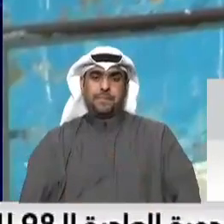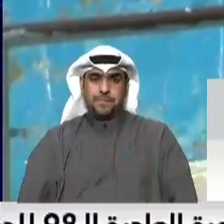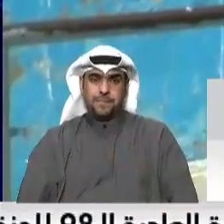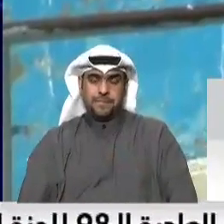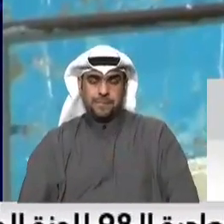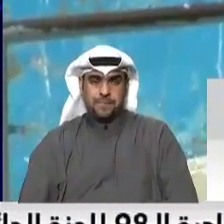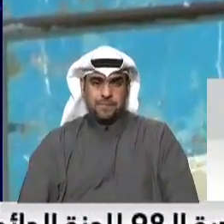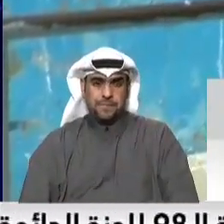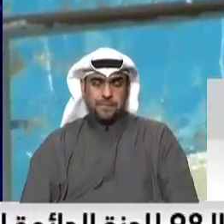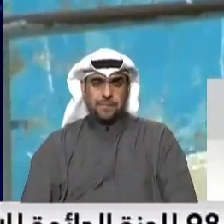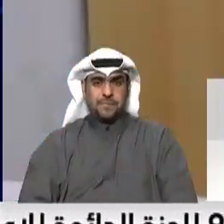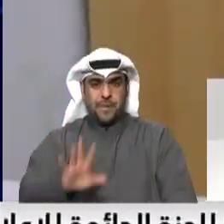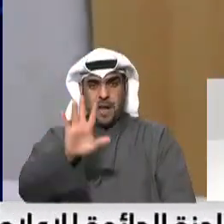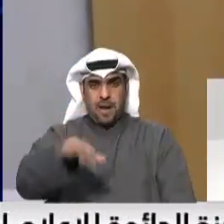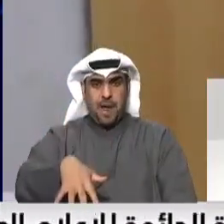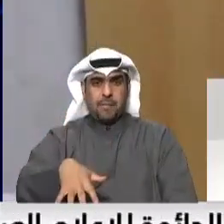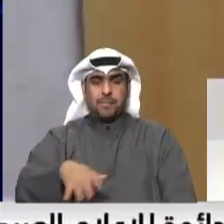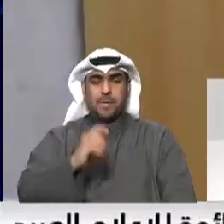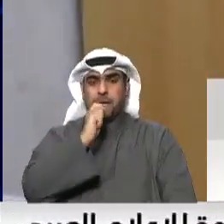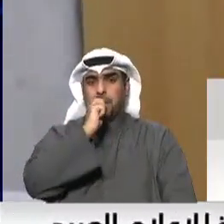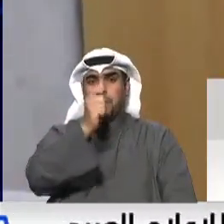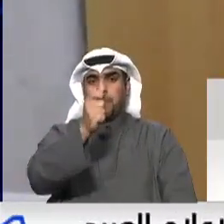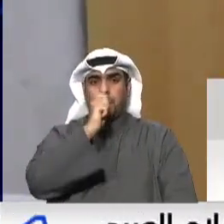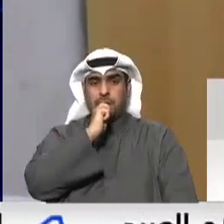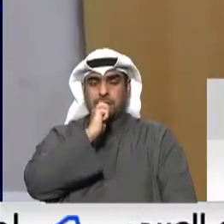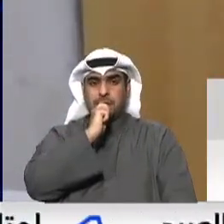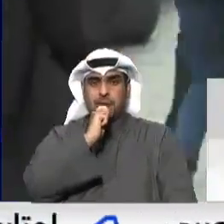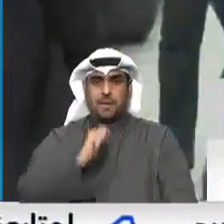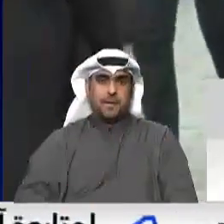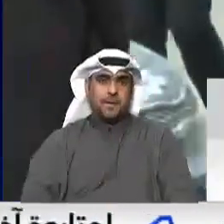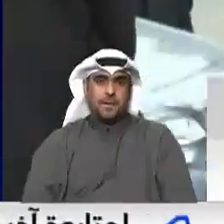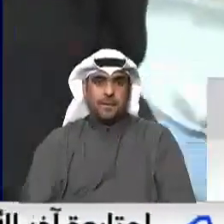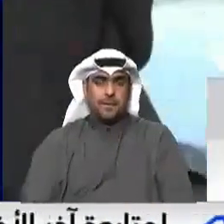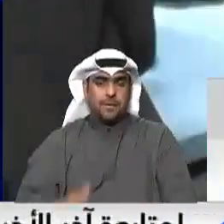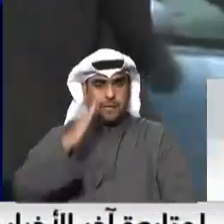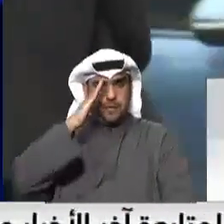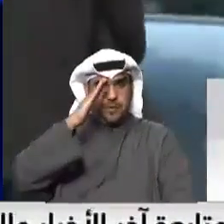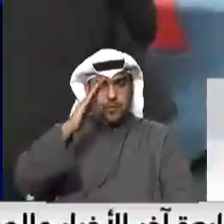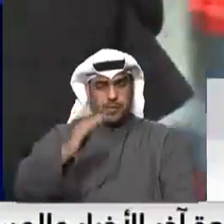نعم، ناجح المساوي مراسل تلفزيون دولة الكويت من تونس، شكرا جزيلا لك.